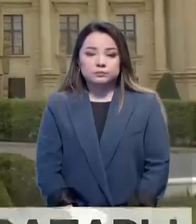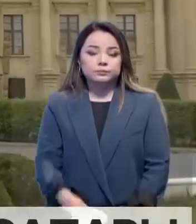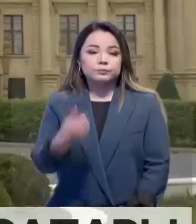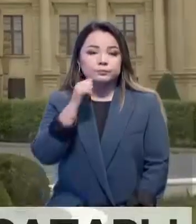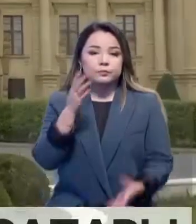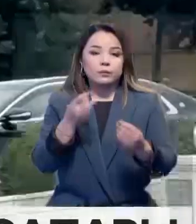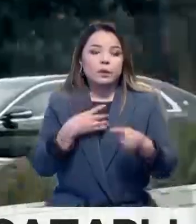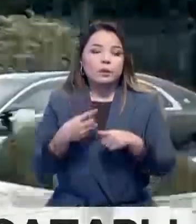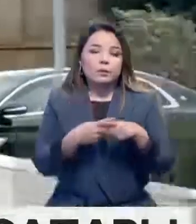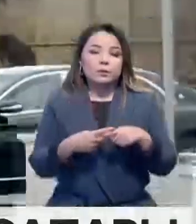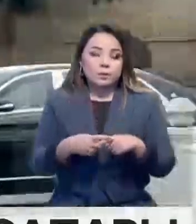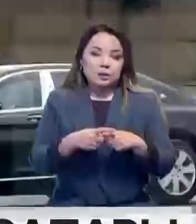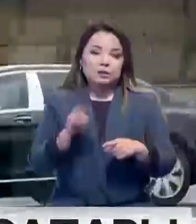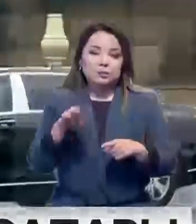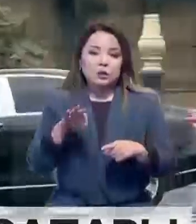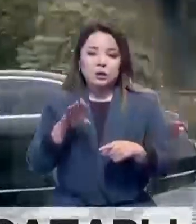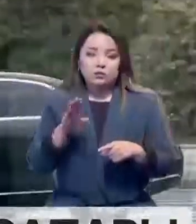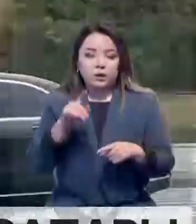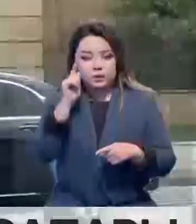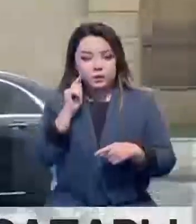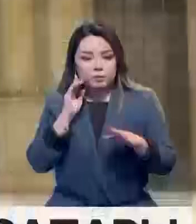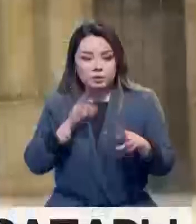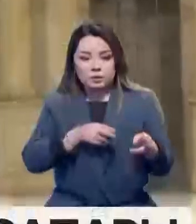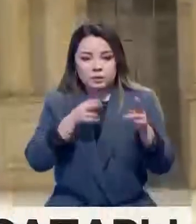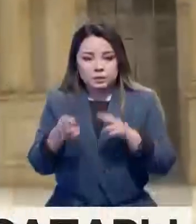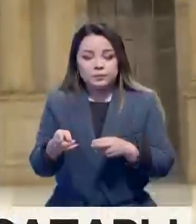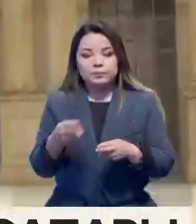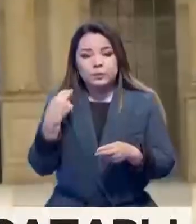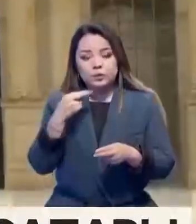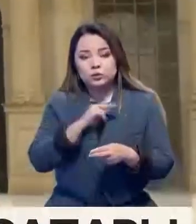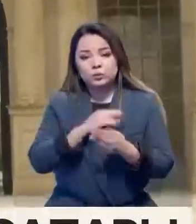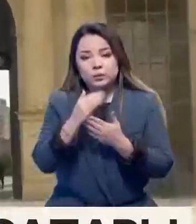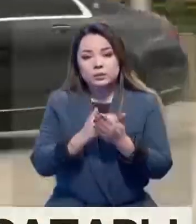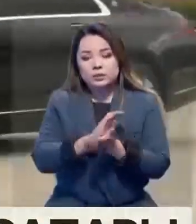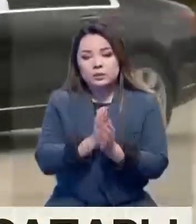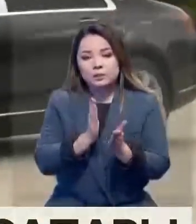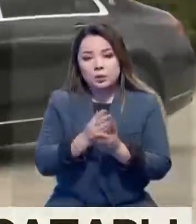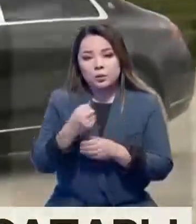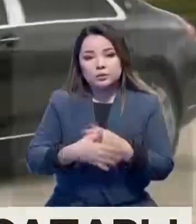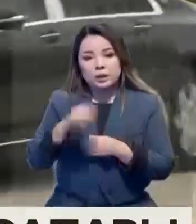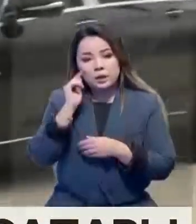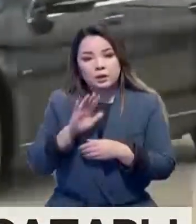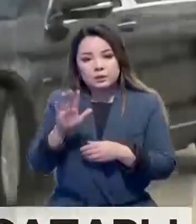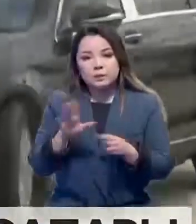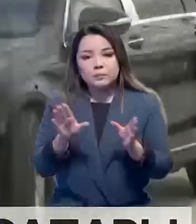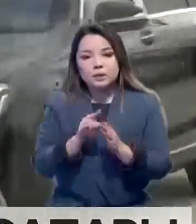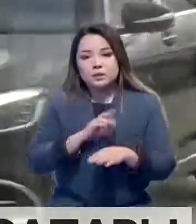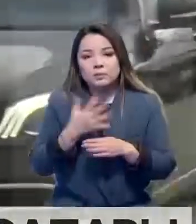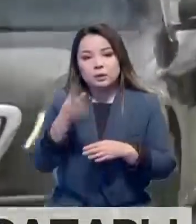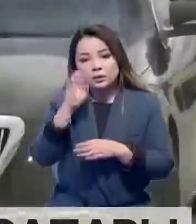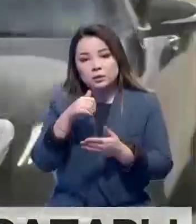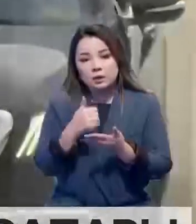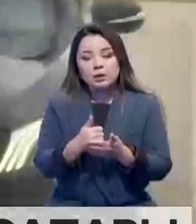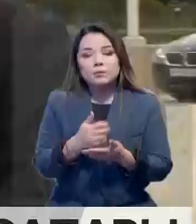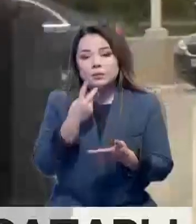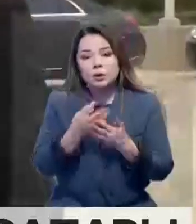Кеше ғана Беларусияда жүрген Қасым Жомарт Тоқаев бүгін Әзербайжанда. Жалпы президенттің соңғы кездері жұмыс кестесі осылай тығыз. Ал Орталық Азияда қаз-қатар орын тепкен бес елдің басшысы